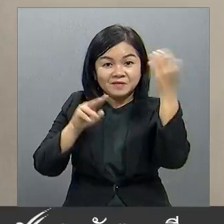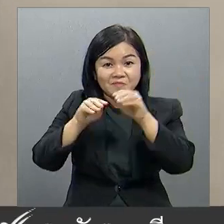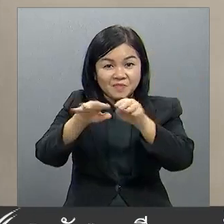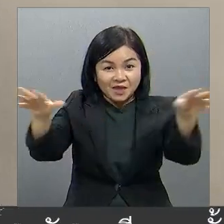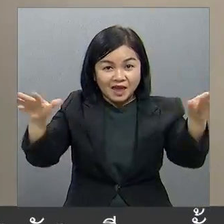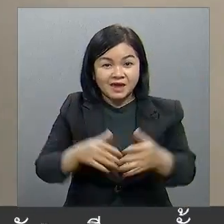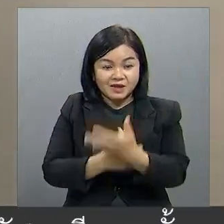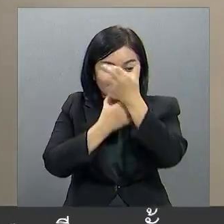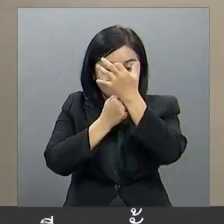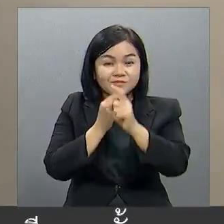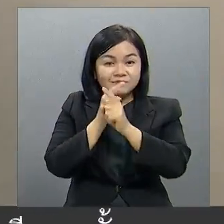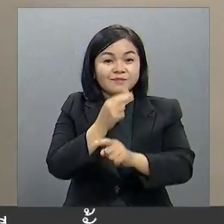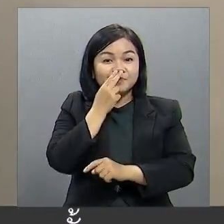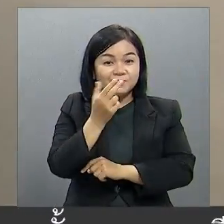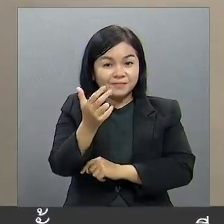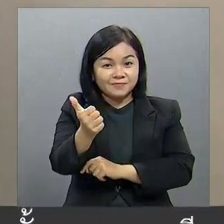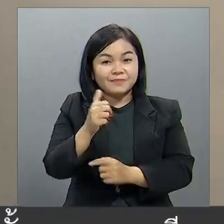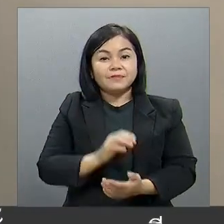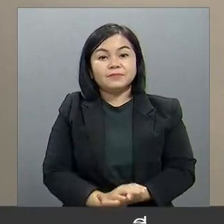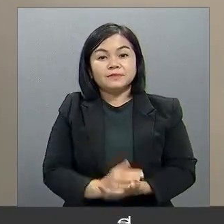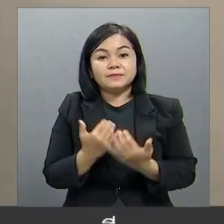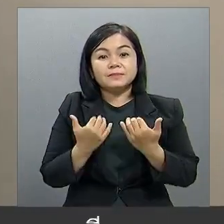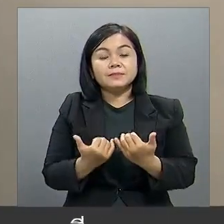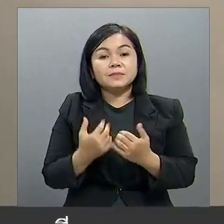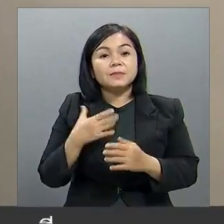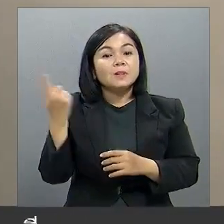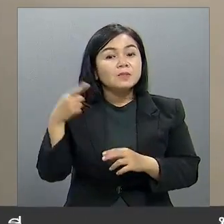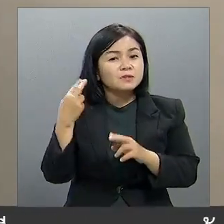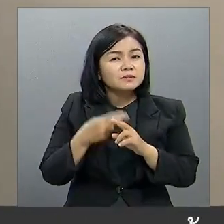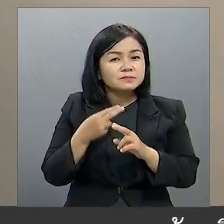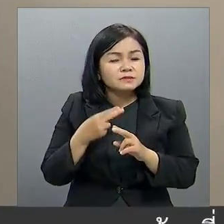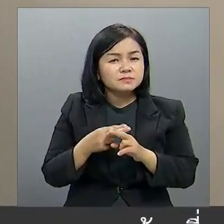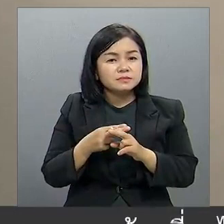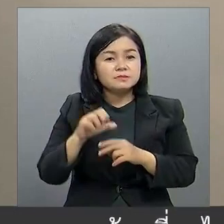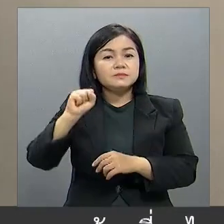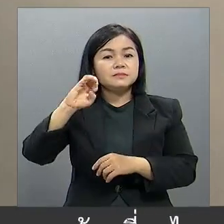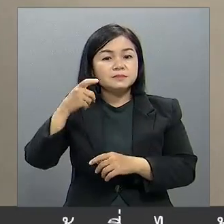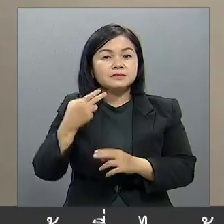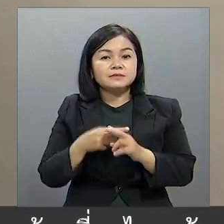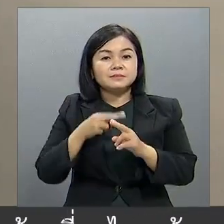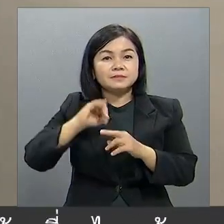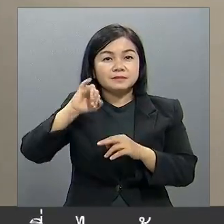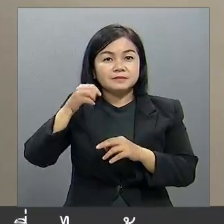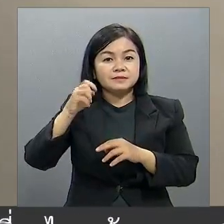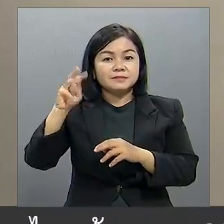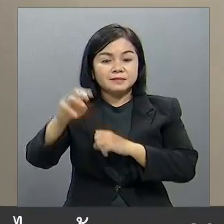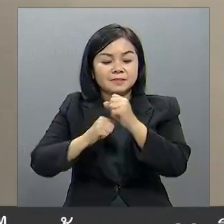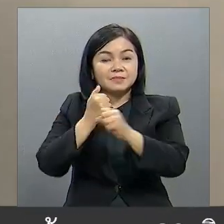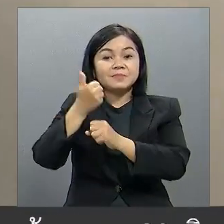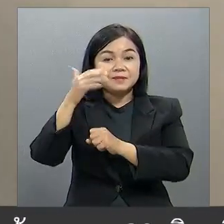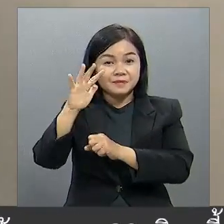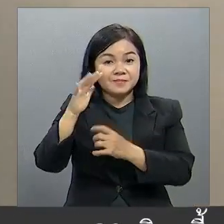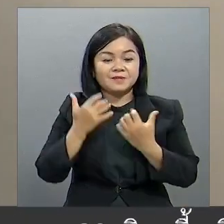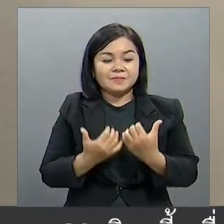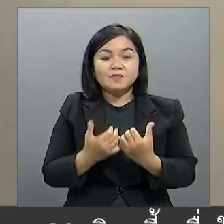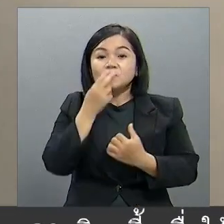กนะคะสวดีค่ะชื่อadersานสวดจดีบคะช่ chosenชื่อจิลนี้ fluffyak premieากราย